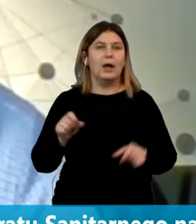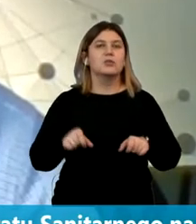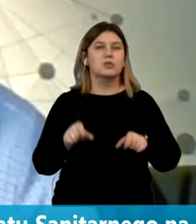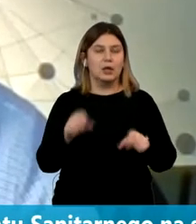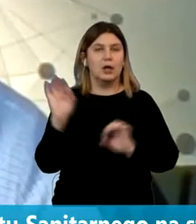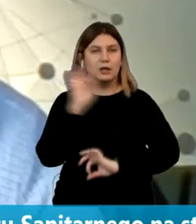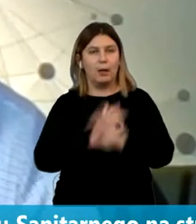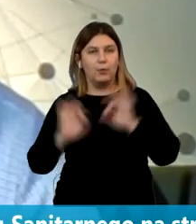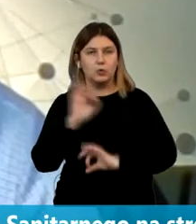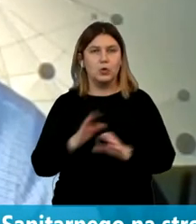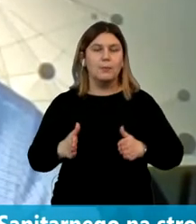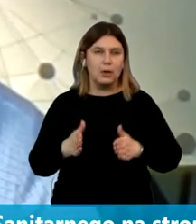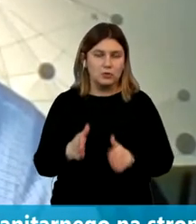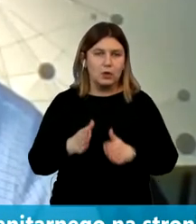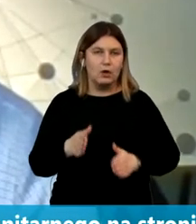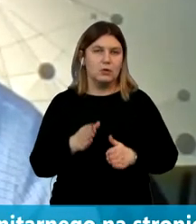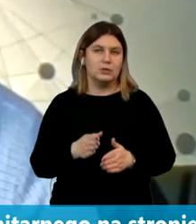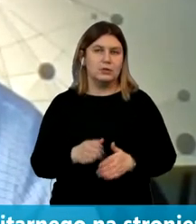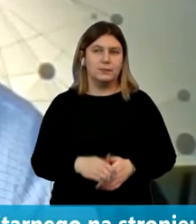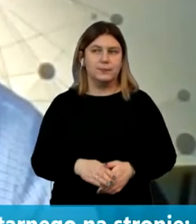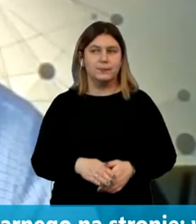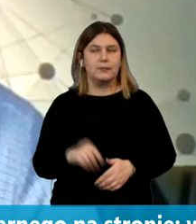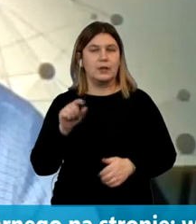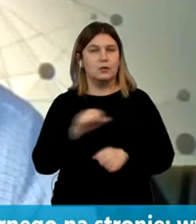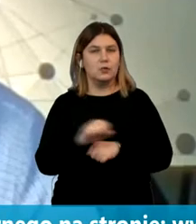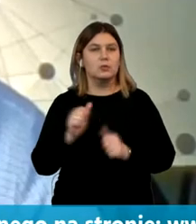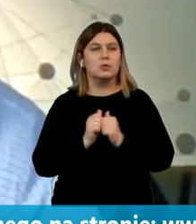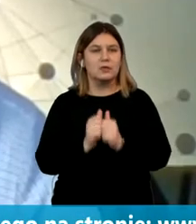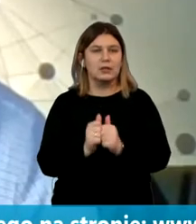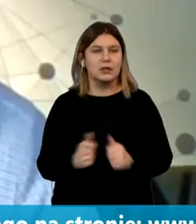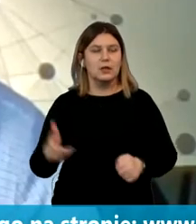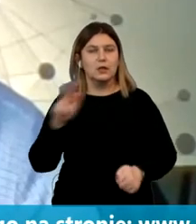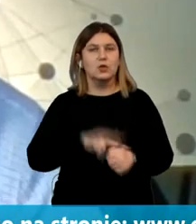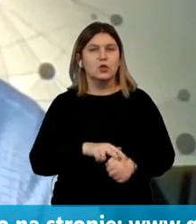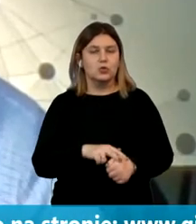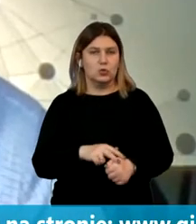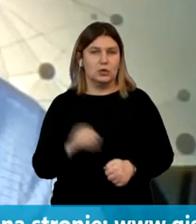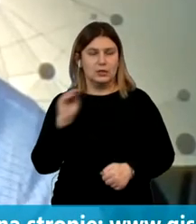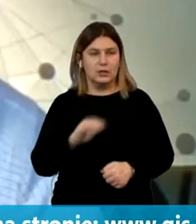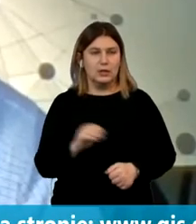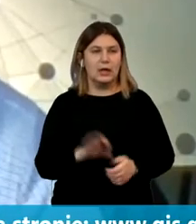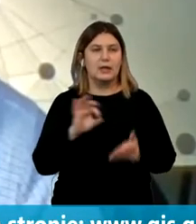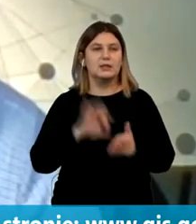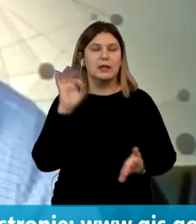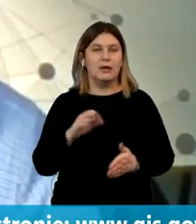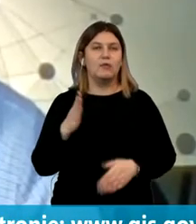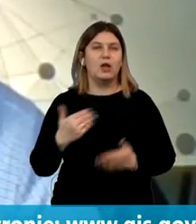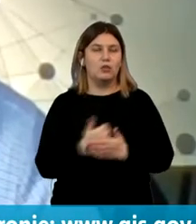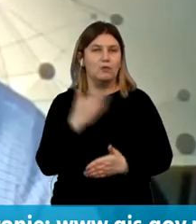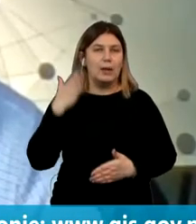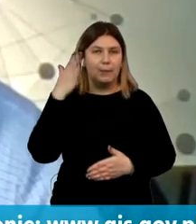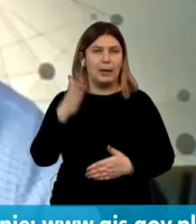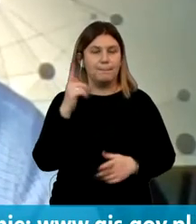remontujemy drogi, więc są to zadania, które są przed nami. Na pewno nowa perspektywa